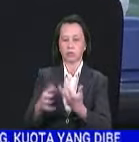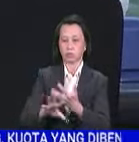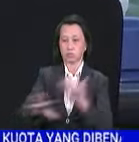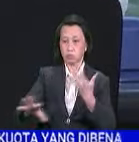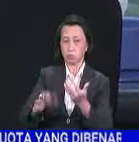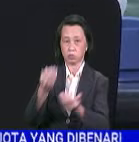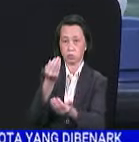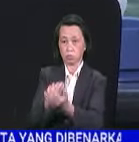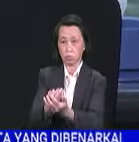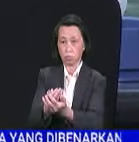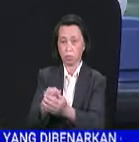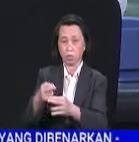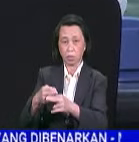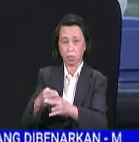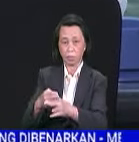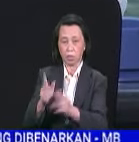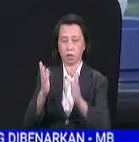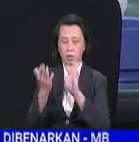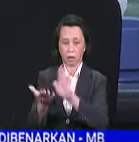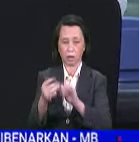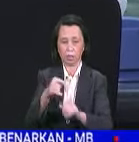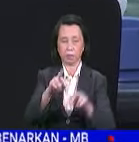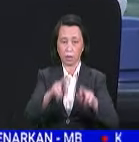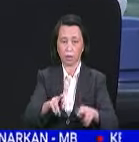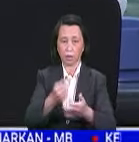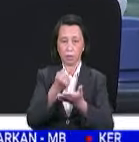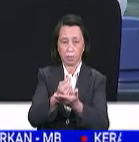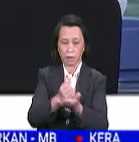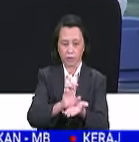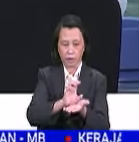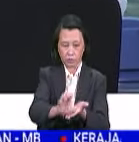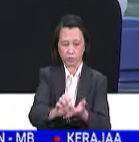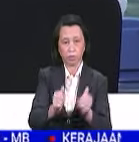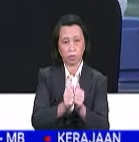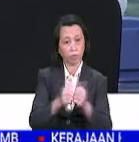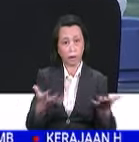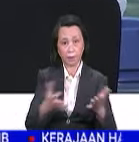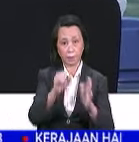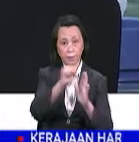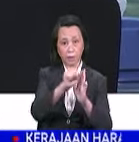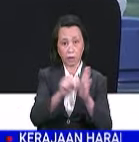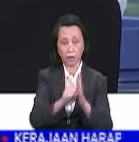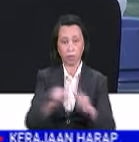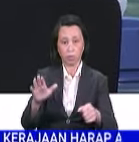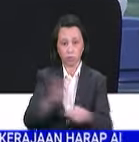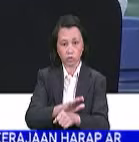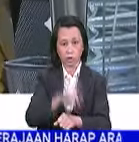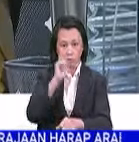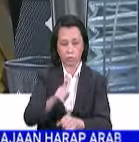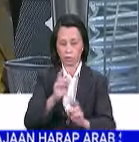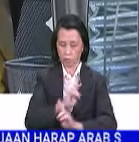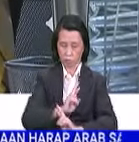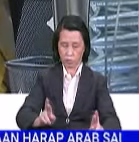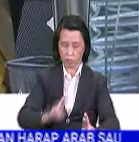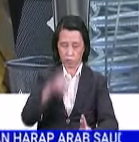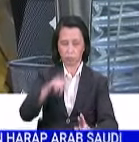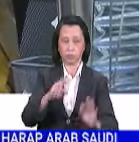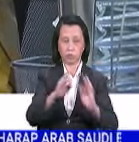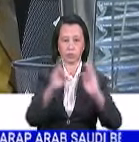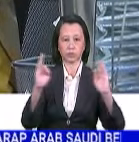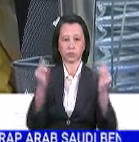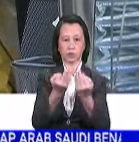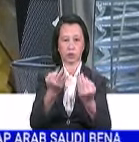fiskal jangka pendek yang dihadapi rakyat, bantuan tunai tanpa syarat yang mencukupi perlu disediakan untuk isi